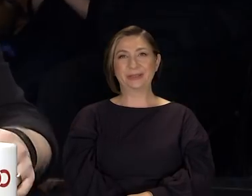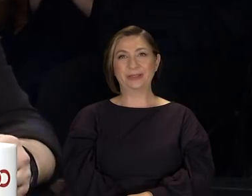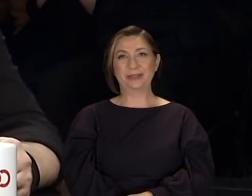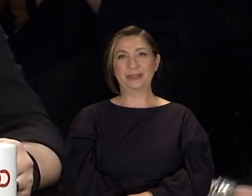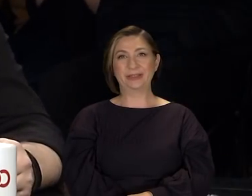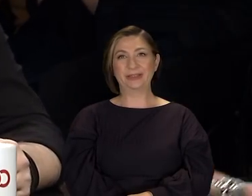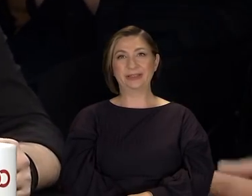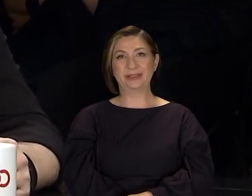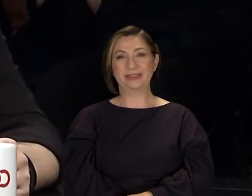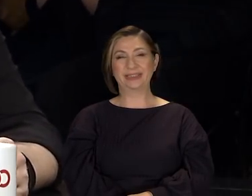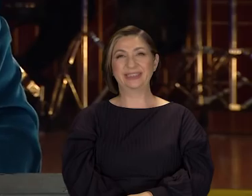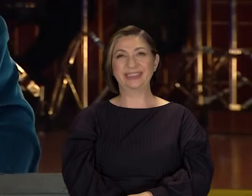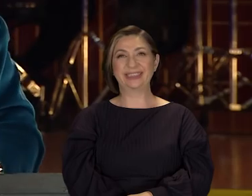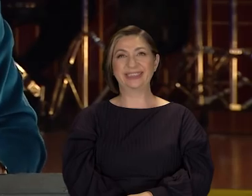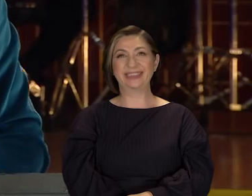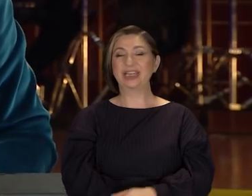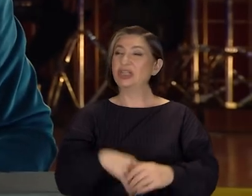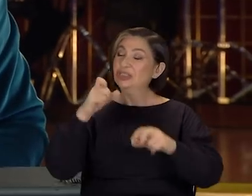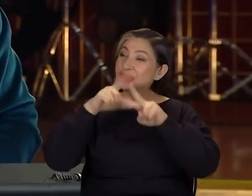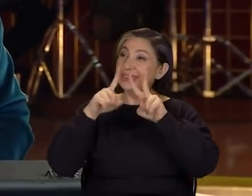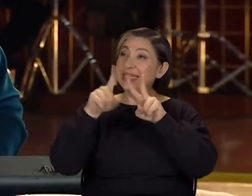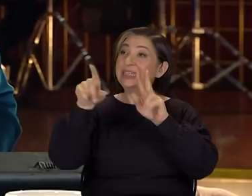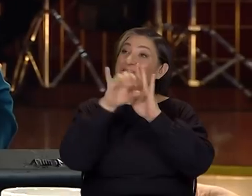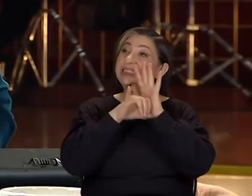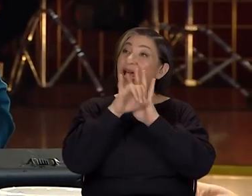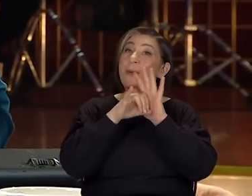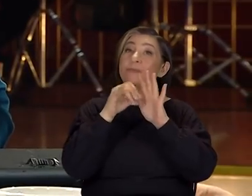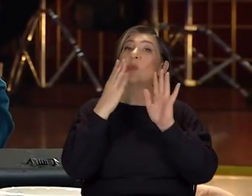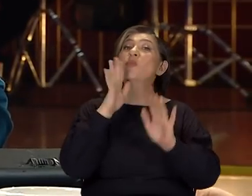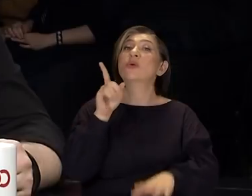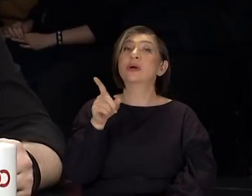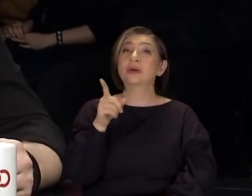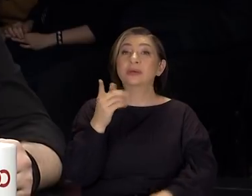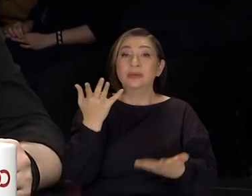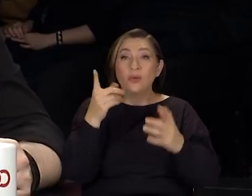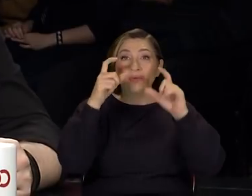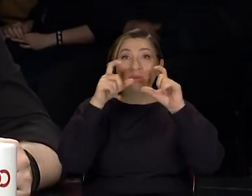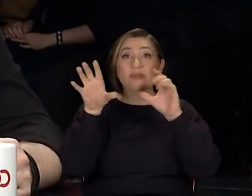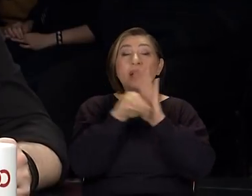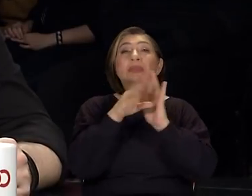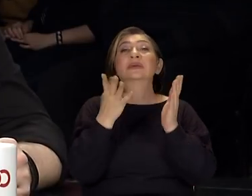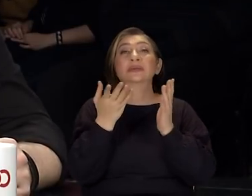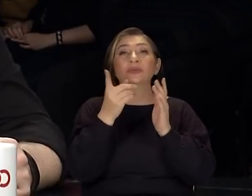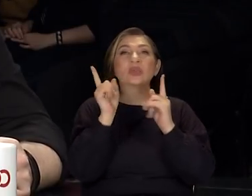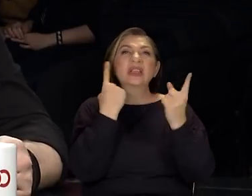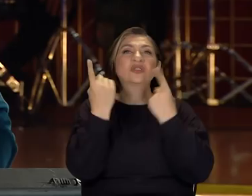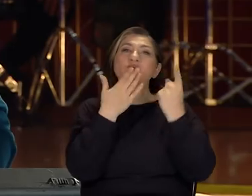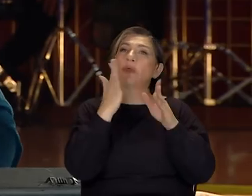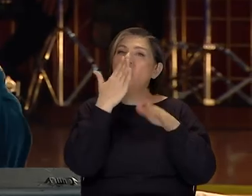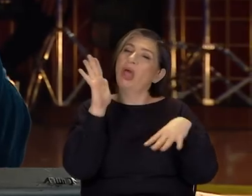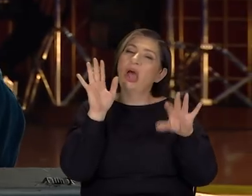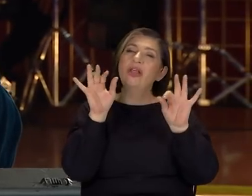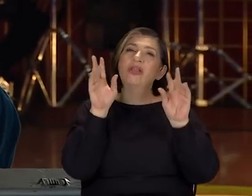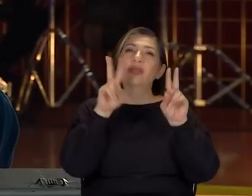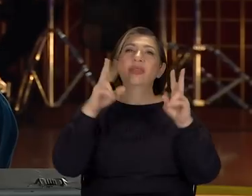Ay çok güzel çocuk. Can senin bir Instagram hesabın yok mu? Var. E niye oradan fotoğraf? Demek hiçbir ilginçlik yok Instagram.